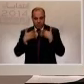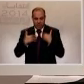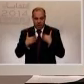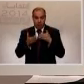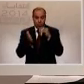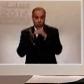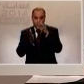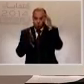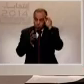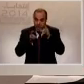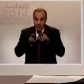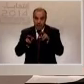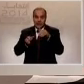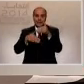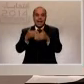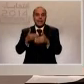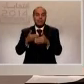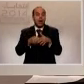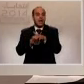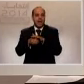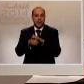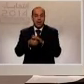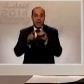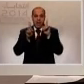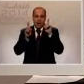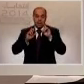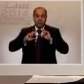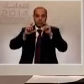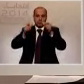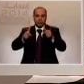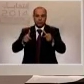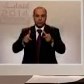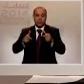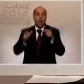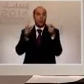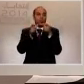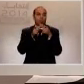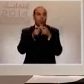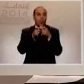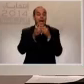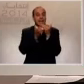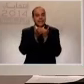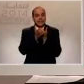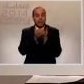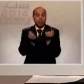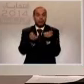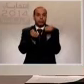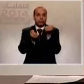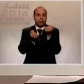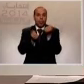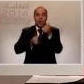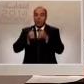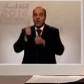وضع تونس على طريق التقدم الشامل حتى تنتقل الى مصاف الدول الاقتصاديه الناهضه